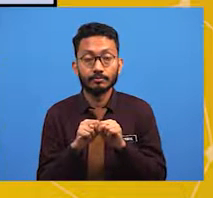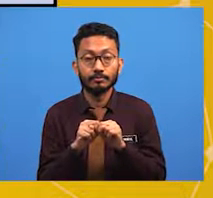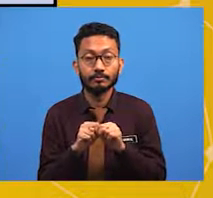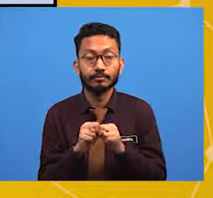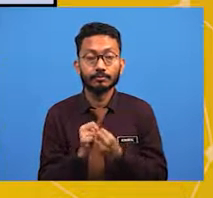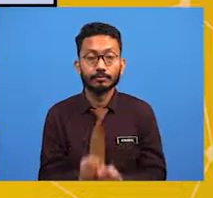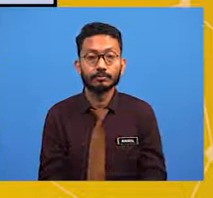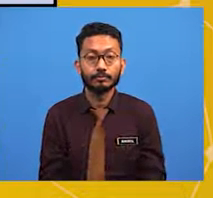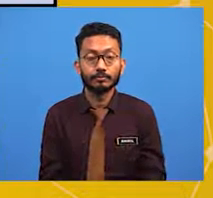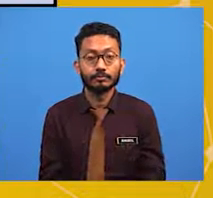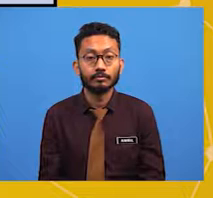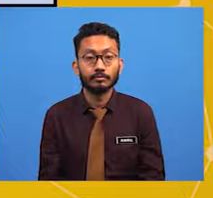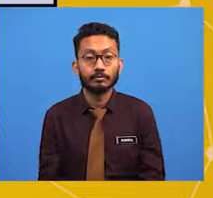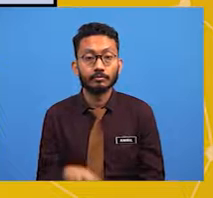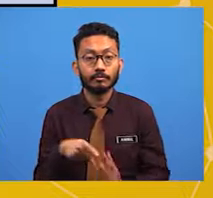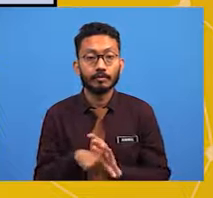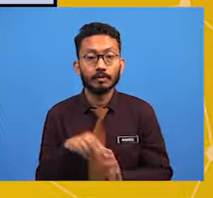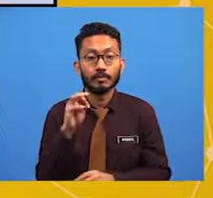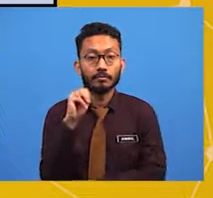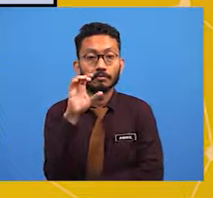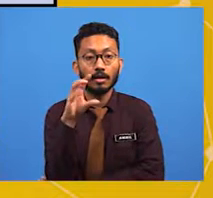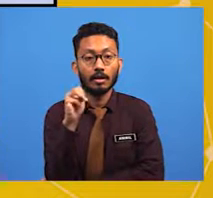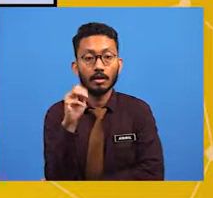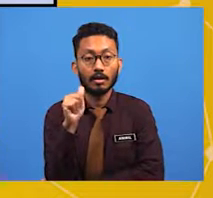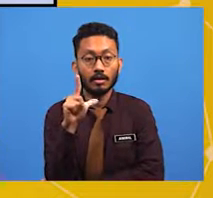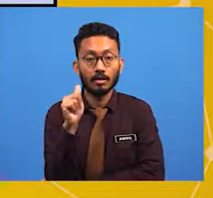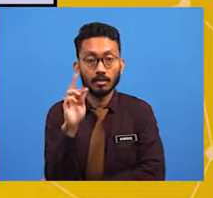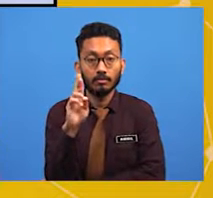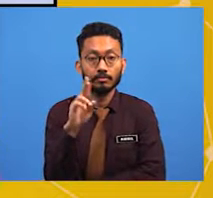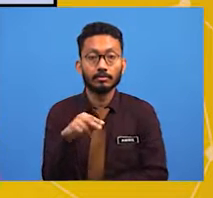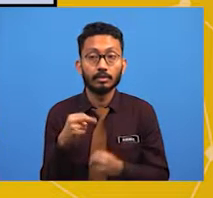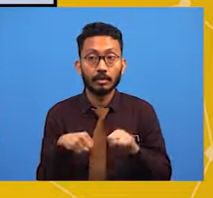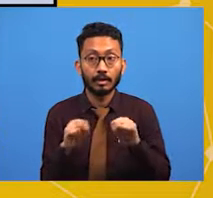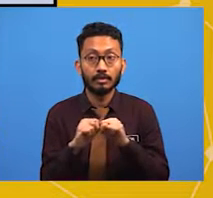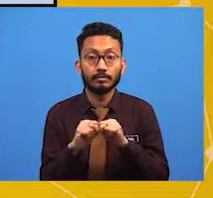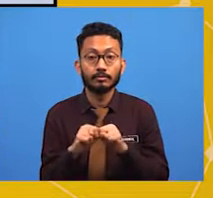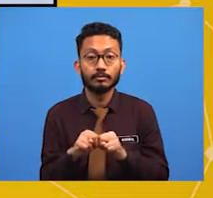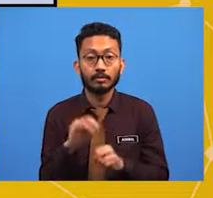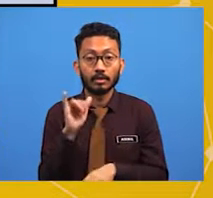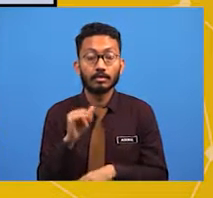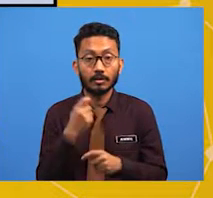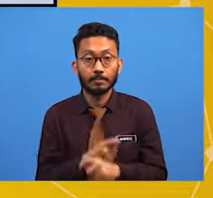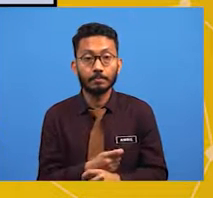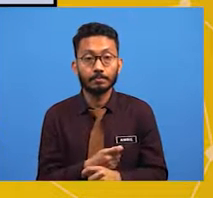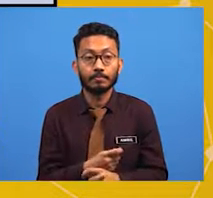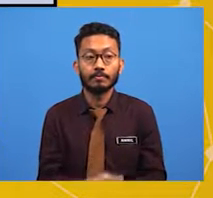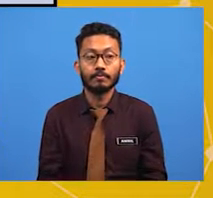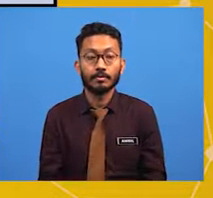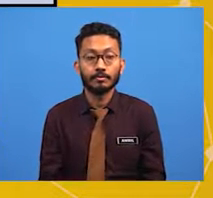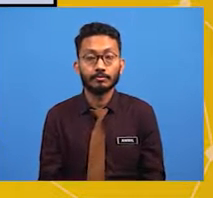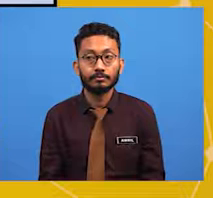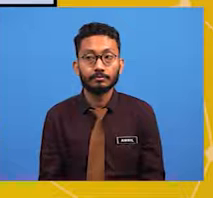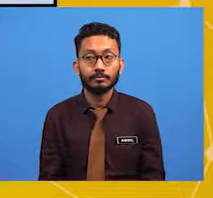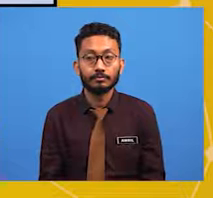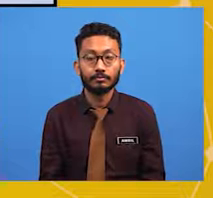tetap, manakala pemalar pula mempunyai nilai yang standard atau